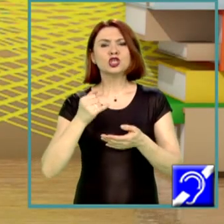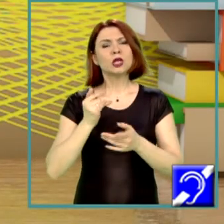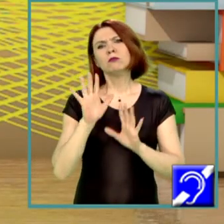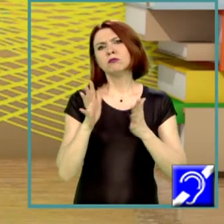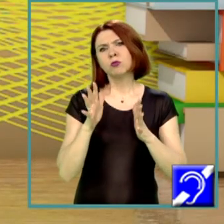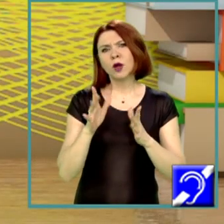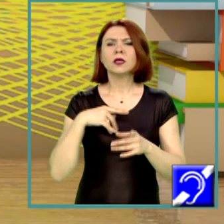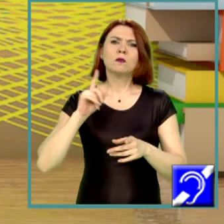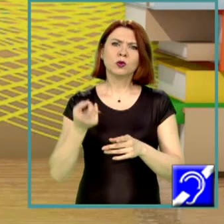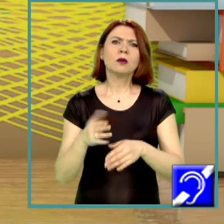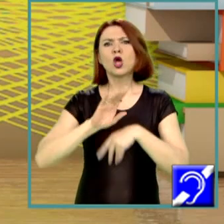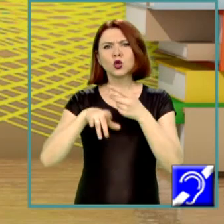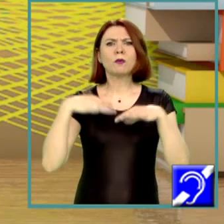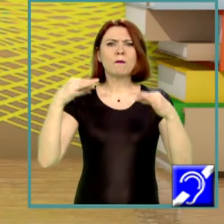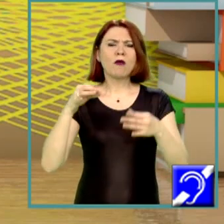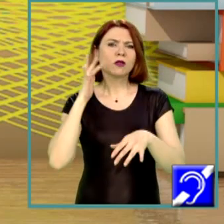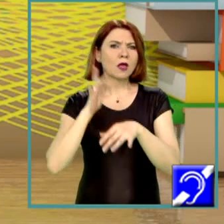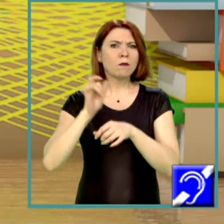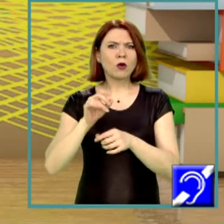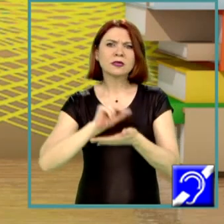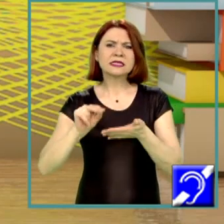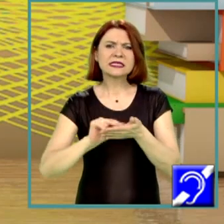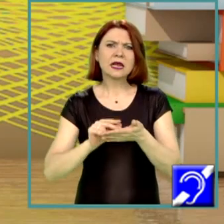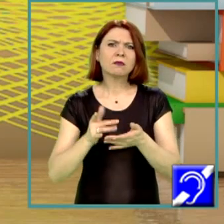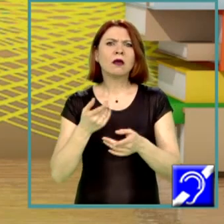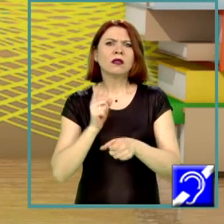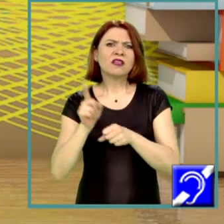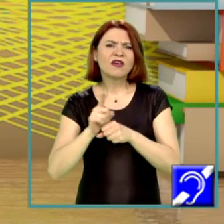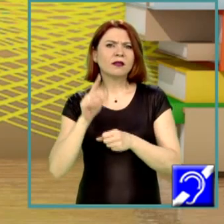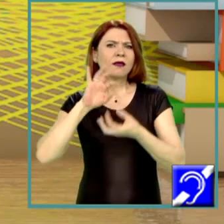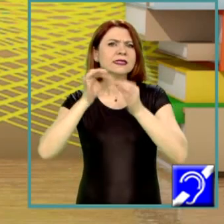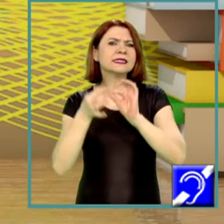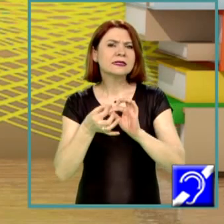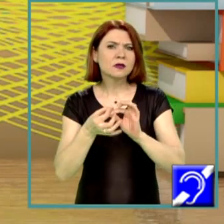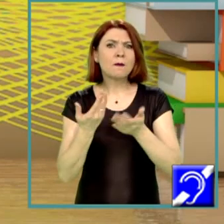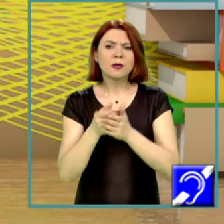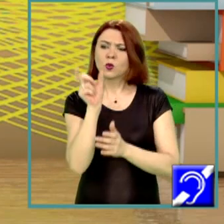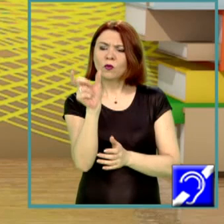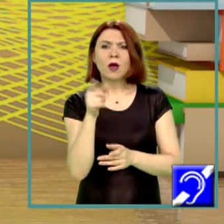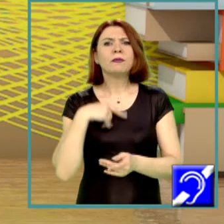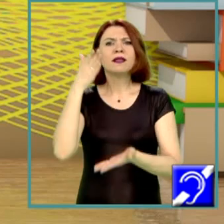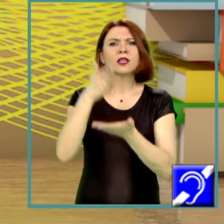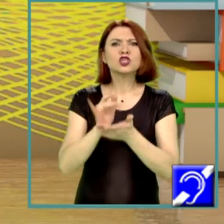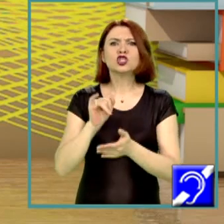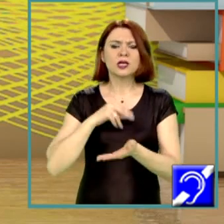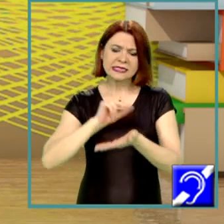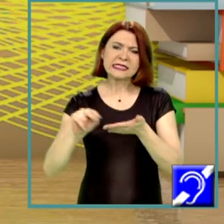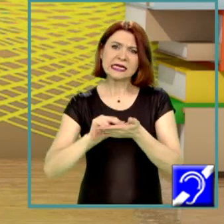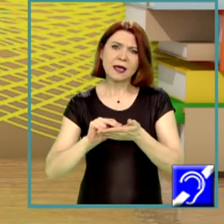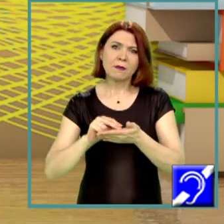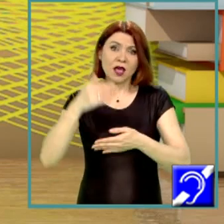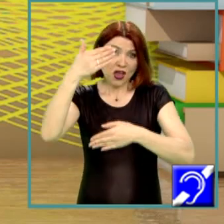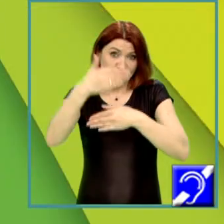eventual putem pe ciornă să notăm câteva sensuri ale acestei secvențe până ne hotărâm ce vom trece apoi